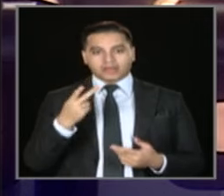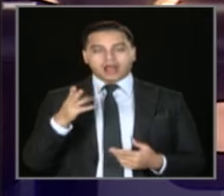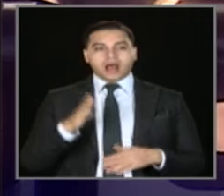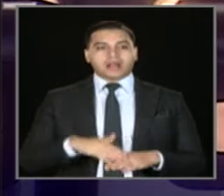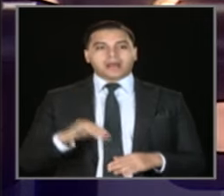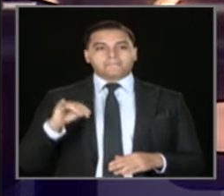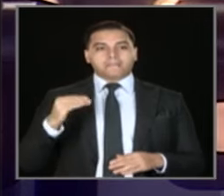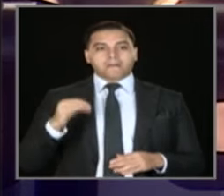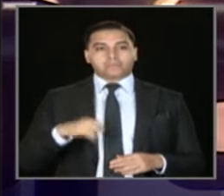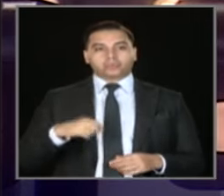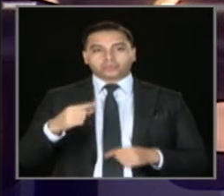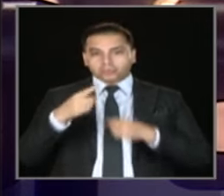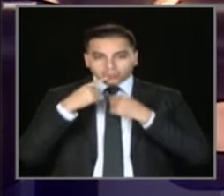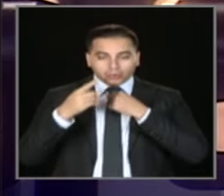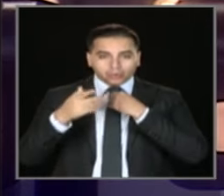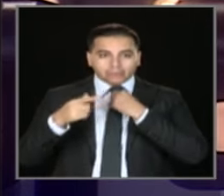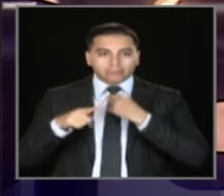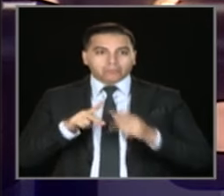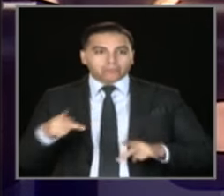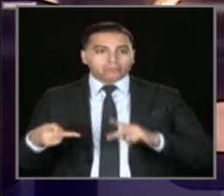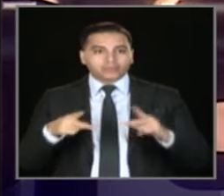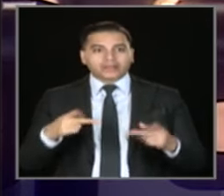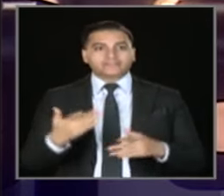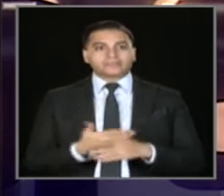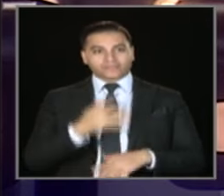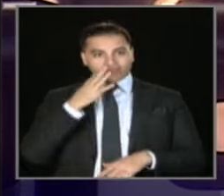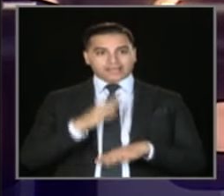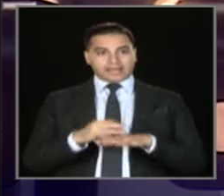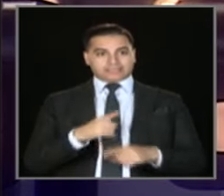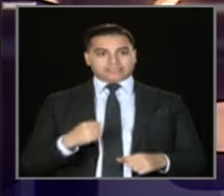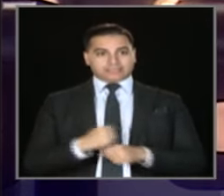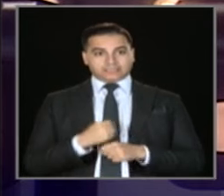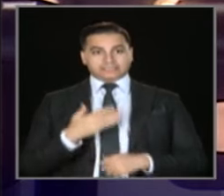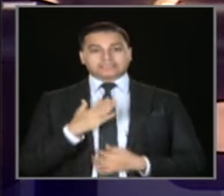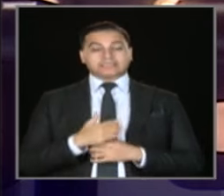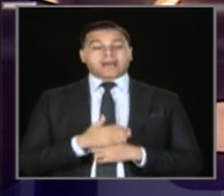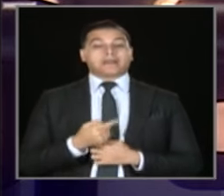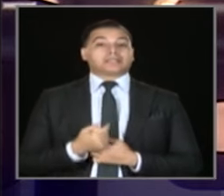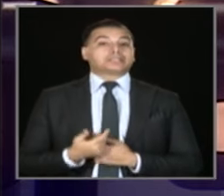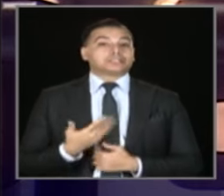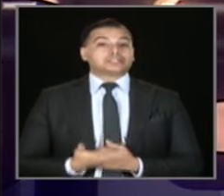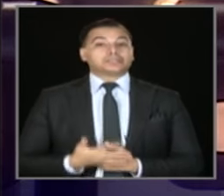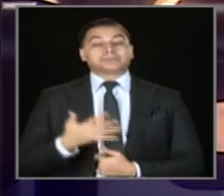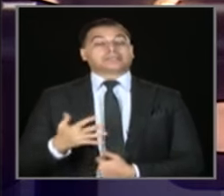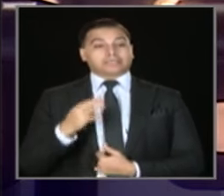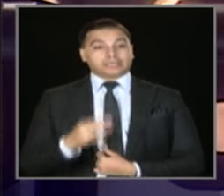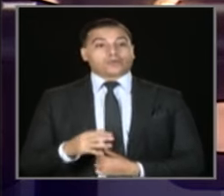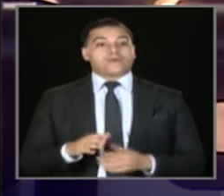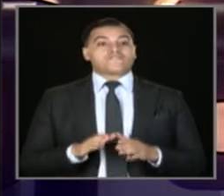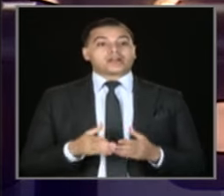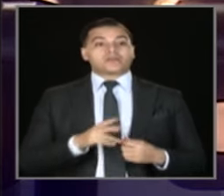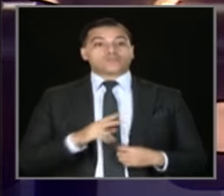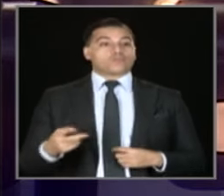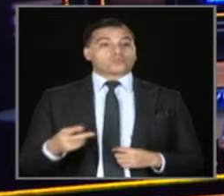قال المستويات ارتفعت، وده لان الناس بتبذل مجهود كبير جدا جدا في الاستعدادات، فبالتالي الفرق ما بين الفرق وبعضها